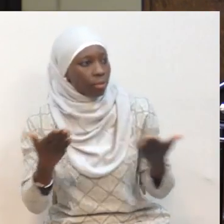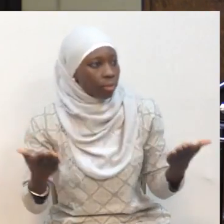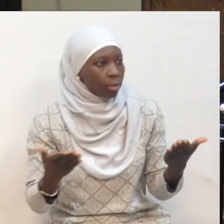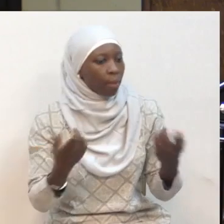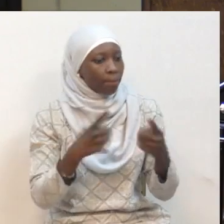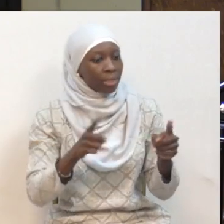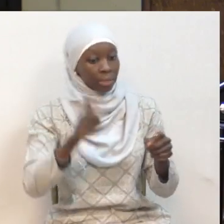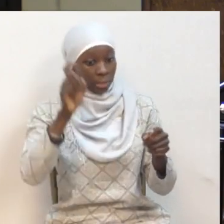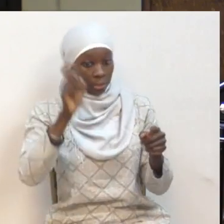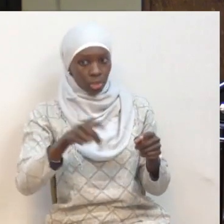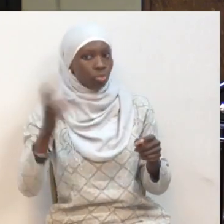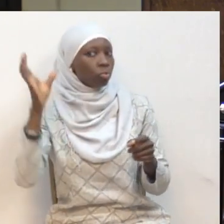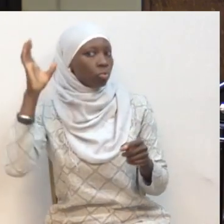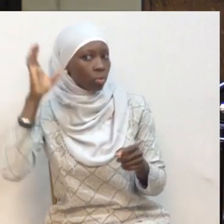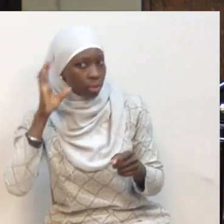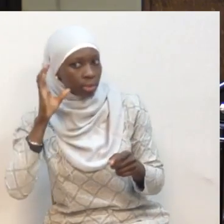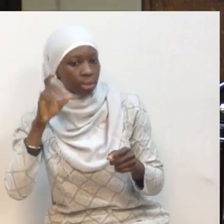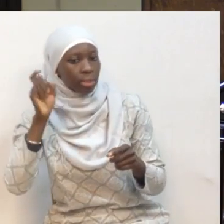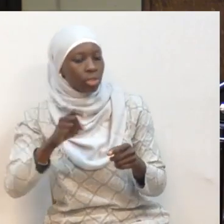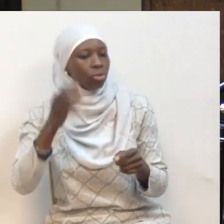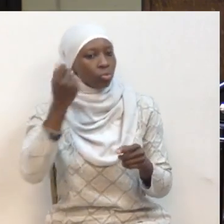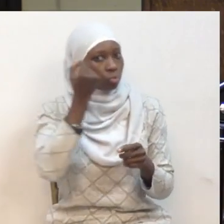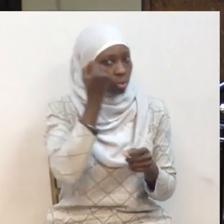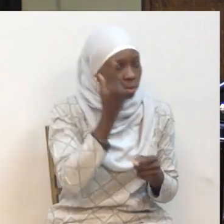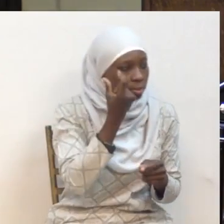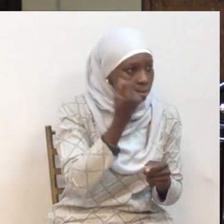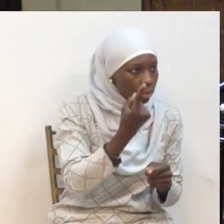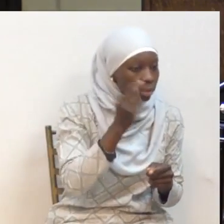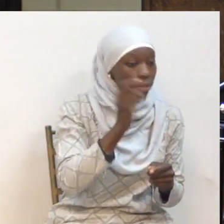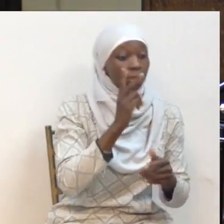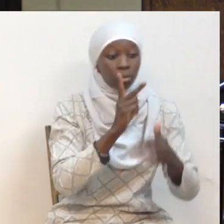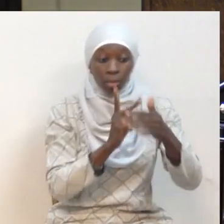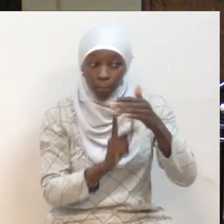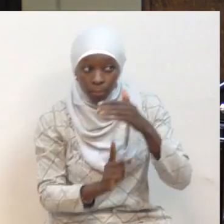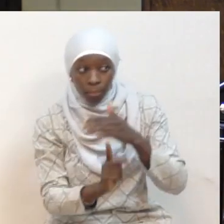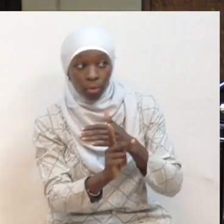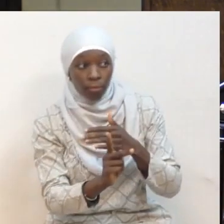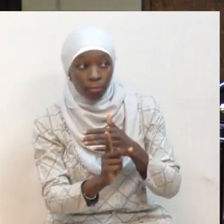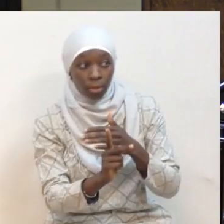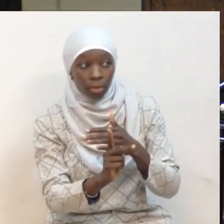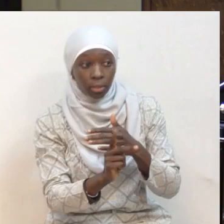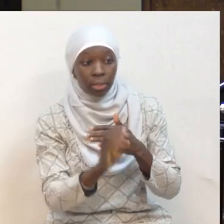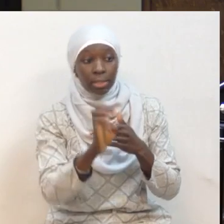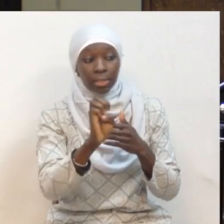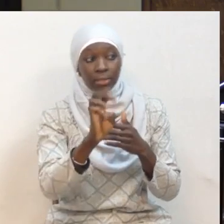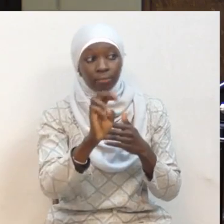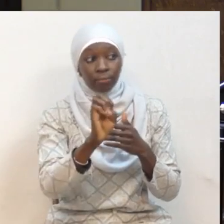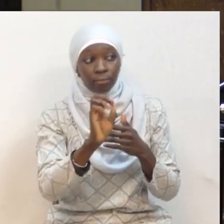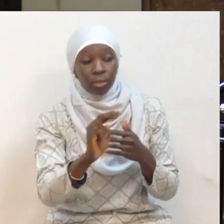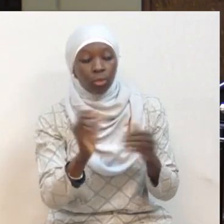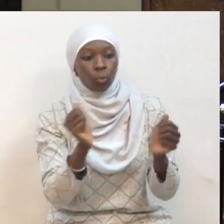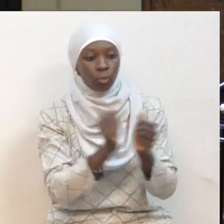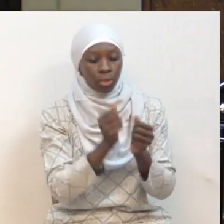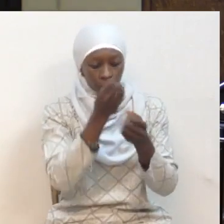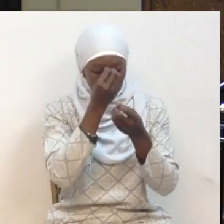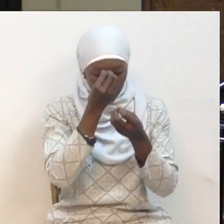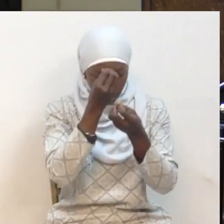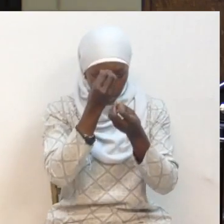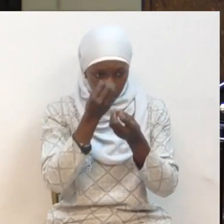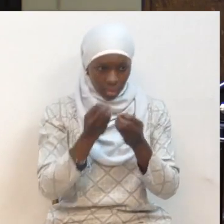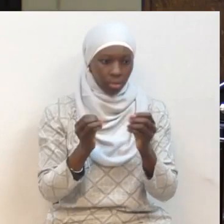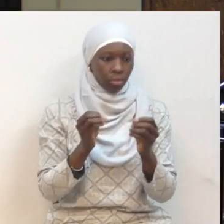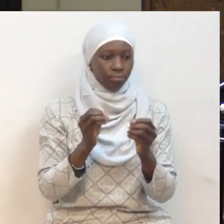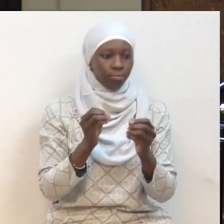They need to understand that the Prophet ﷺ, even with inspiration, he was able